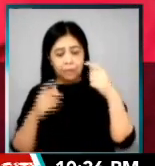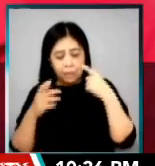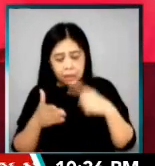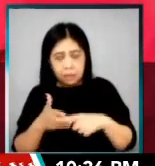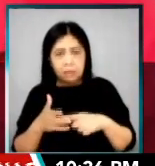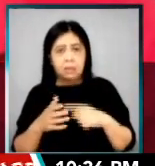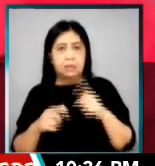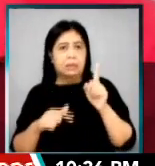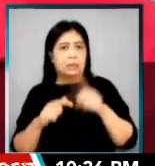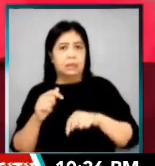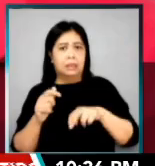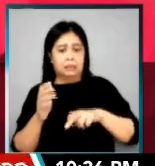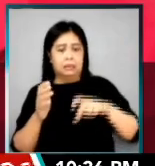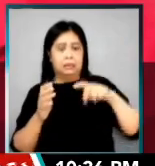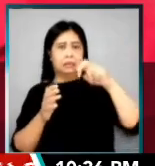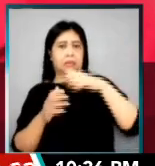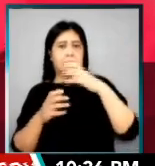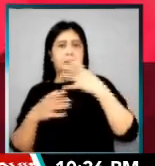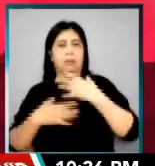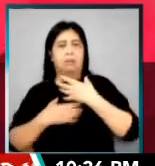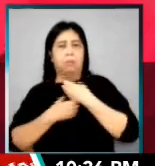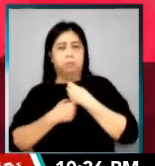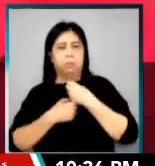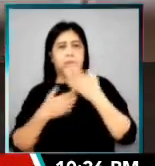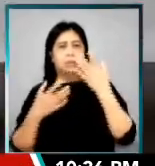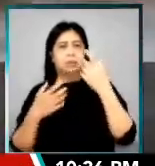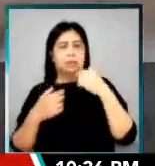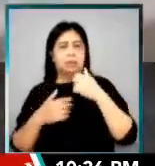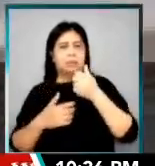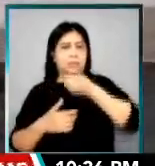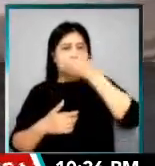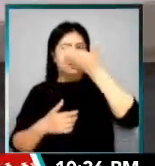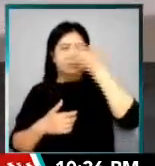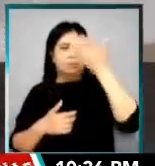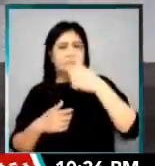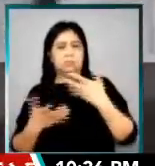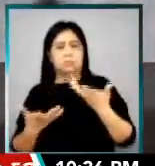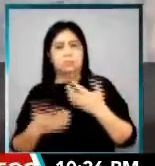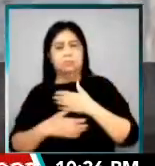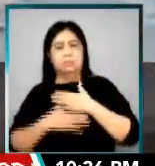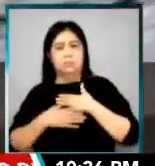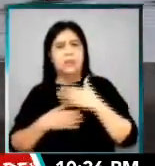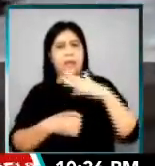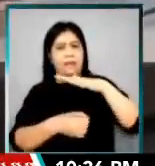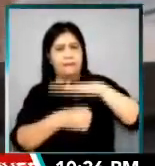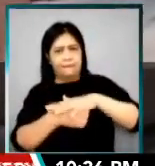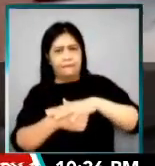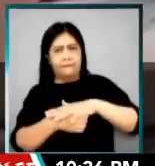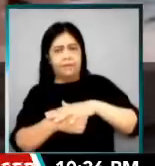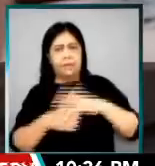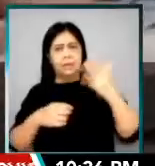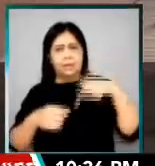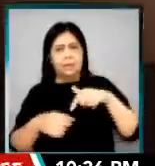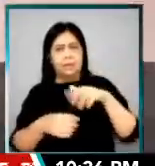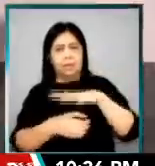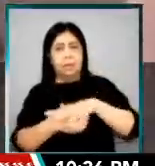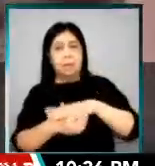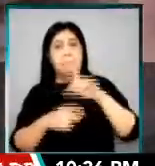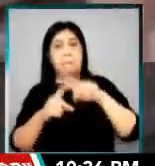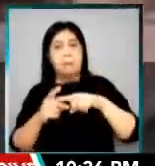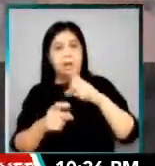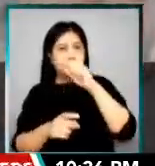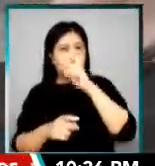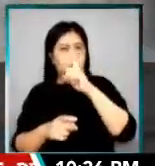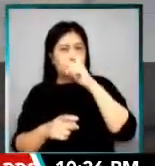dahil nasuffocate na rin ng amoy nung balon. May takip naman daw na plywood doon ng balon, kaso nabulok dahil